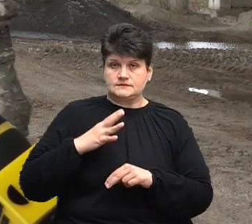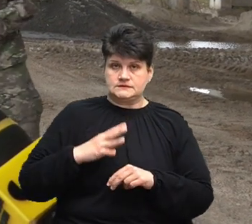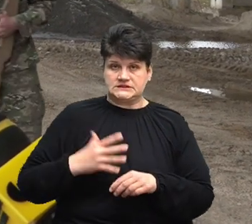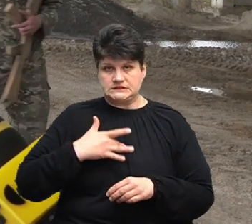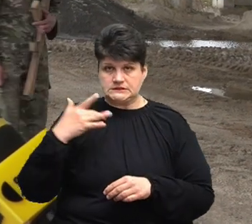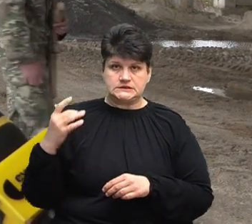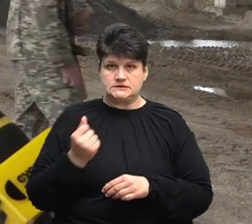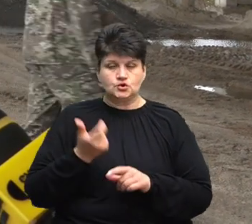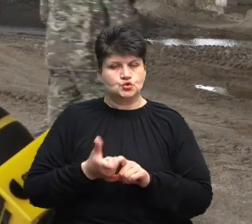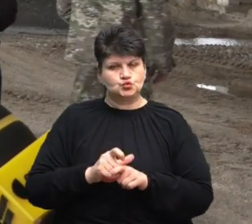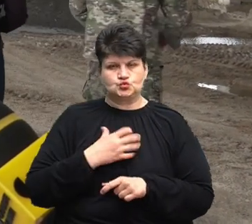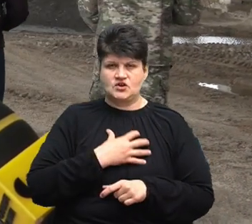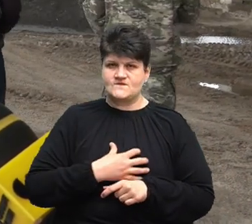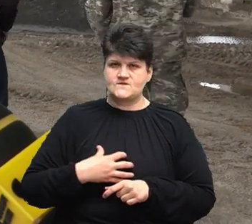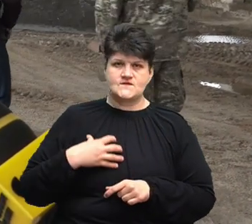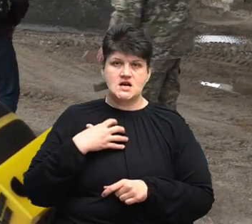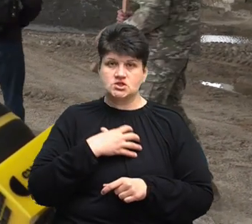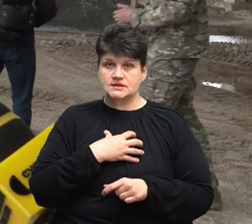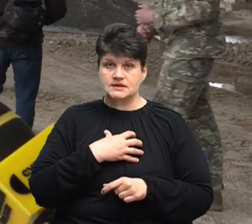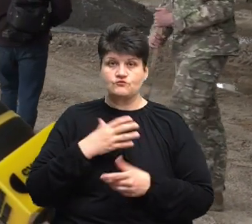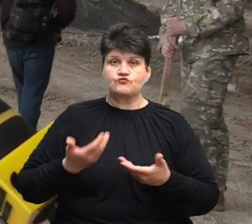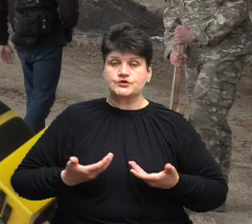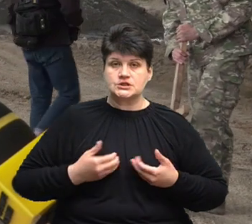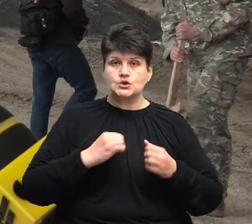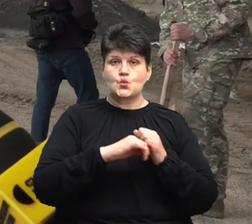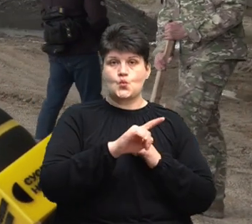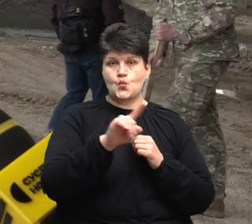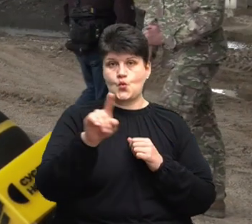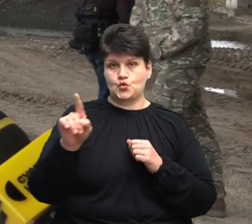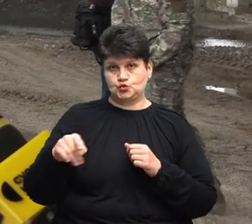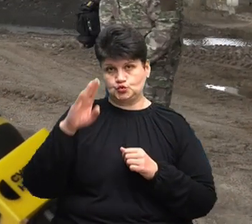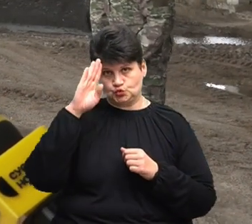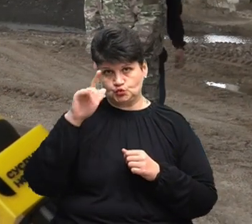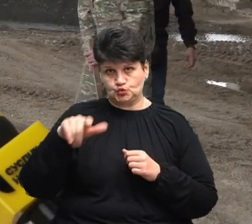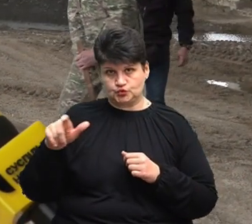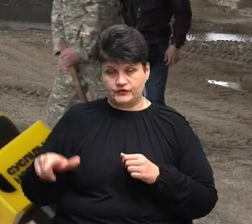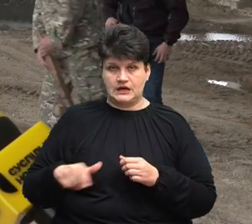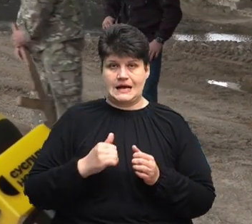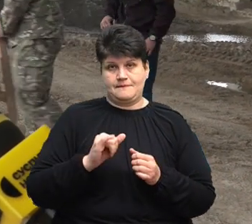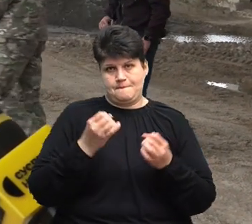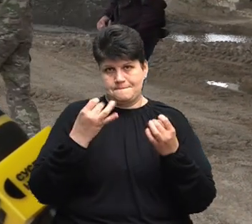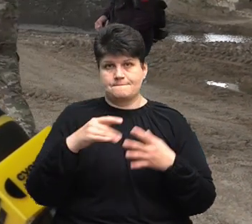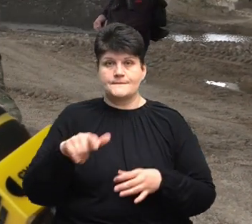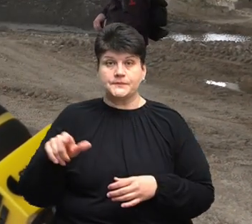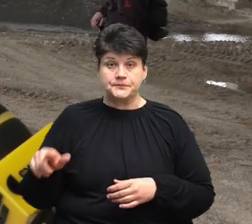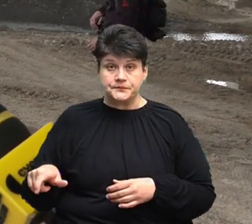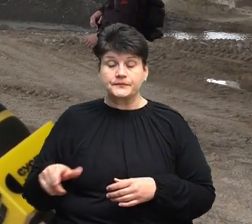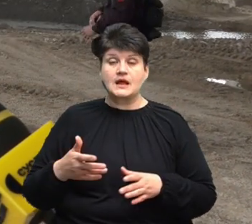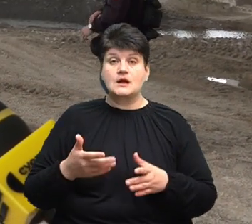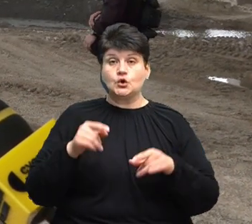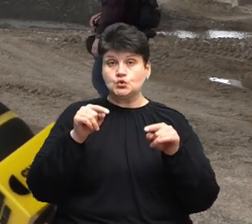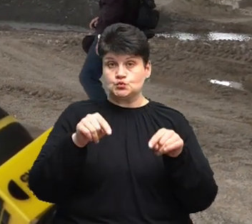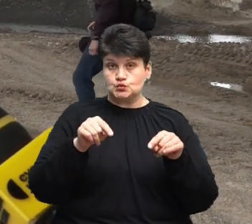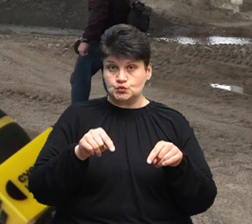є дуже-дуже важливим взагалі в житті кожного чоловіка, кожної людини. От, тобто тут ніби